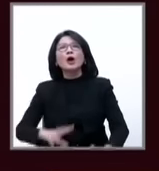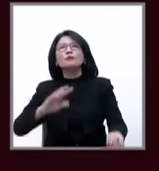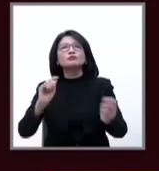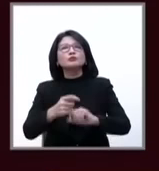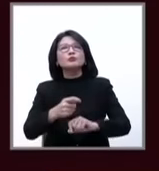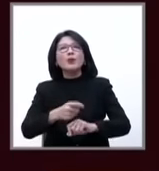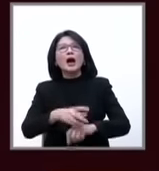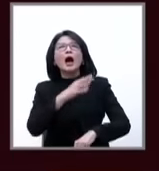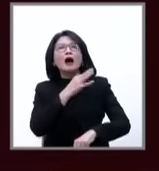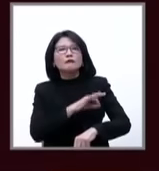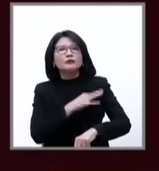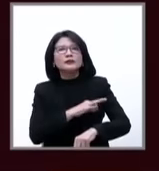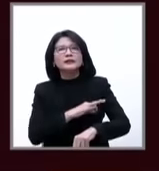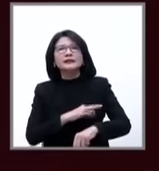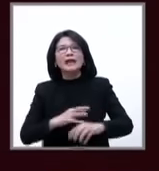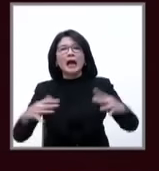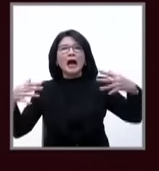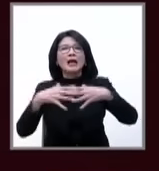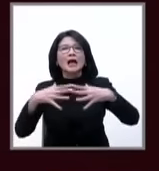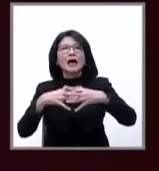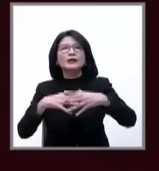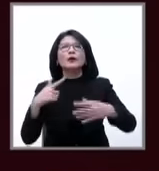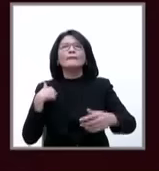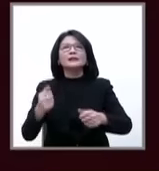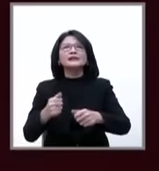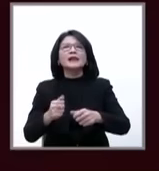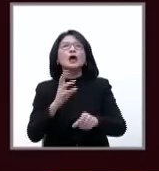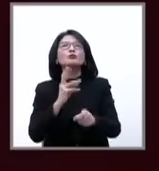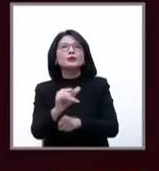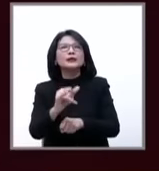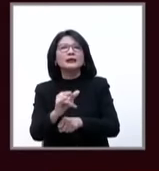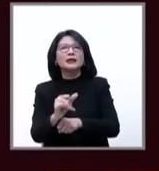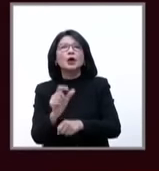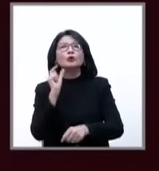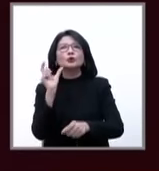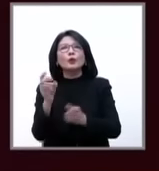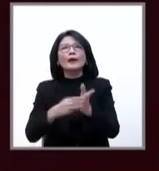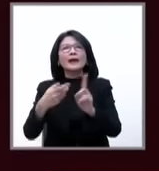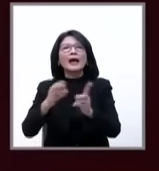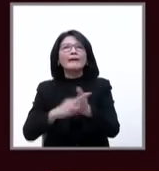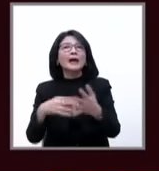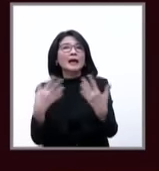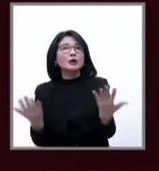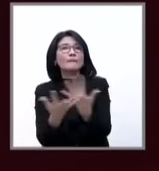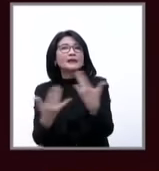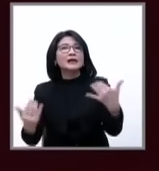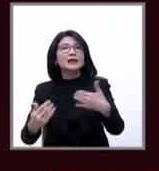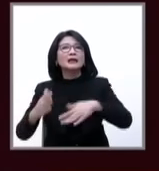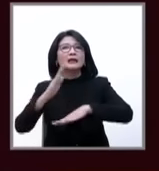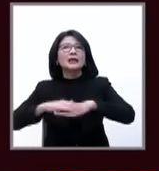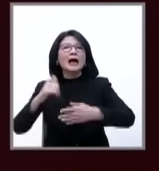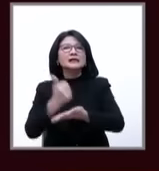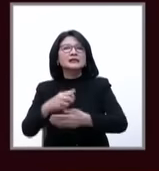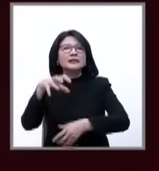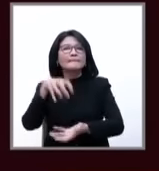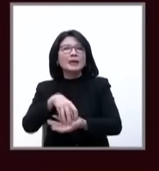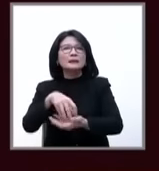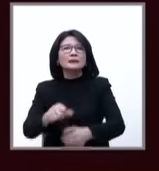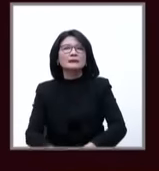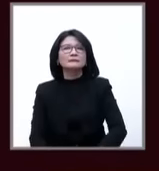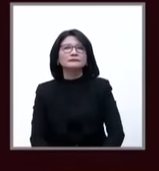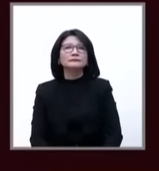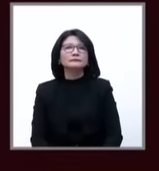balik performa debat secara keseluruhan yang mengalami antiklimaks menurut saya, tapi ada berkah tersembunyi